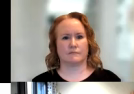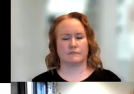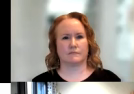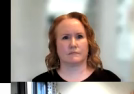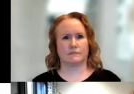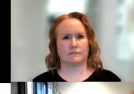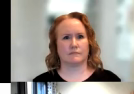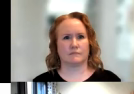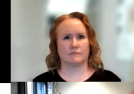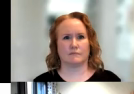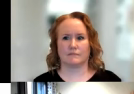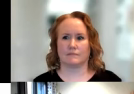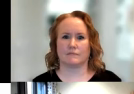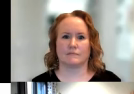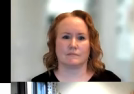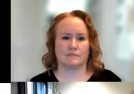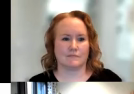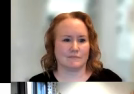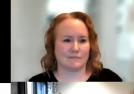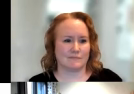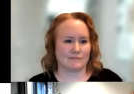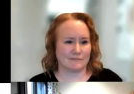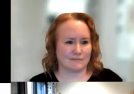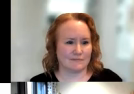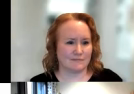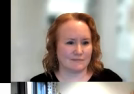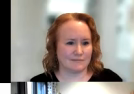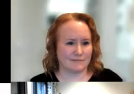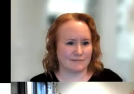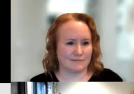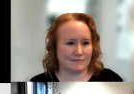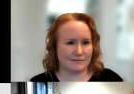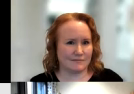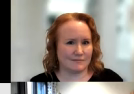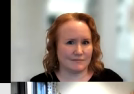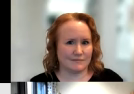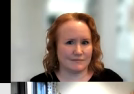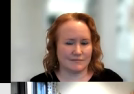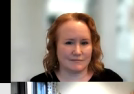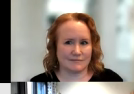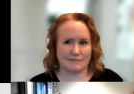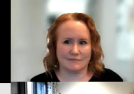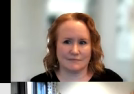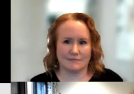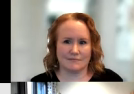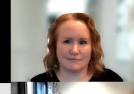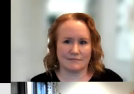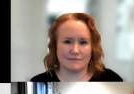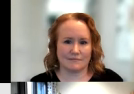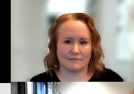de forløpene jeg har tenkt å vise. Og som kjent så har vi